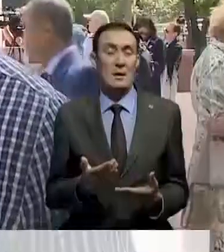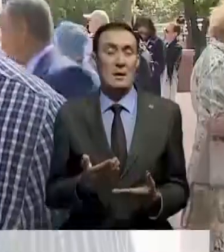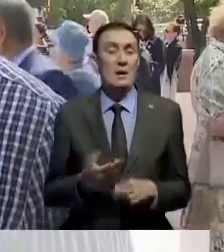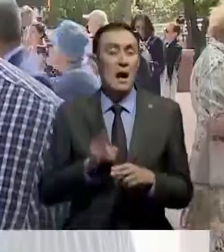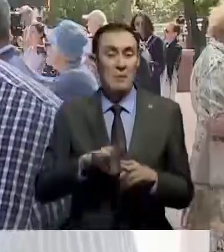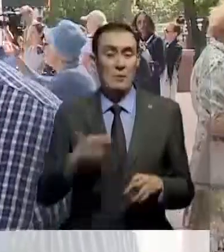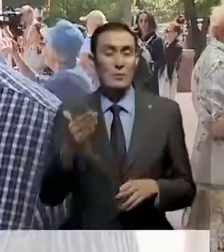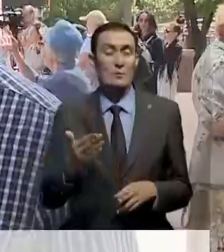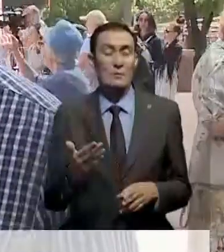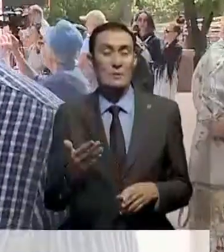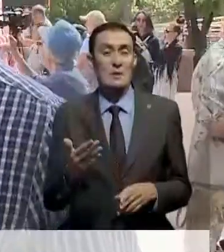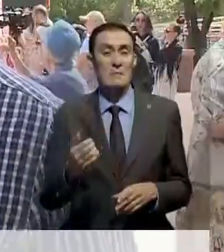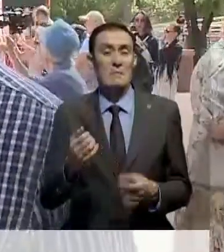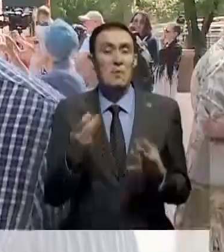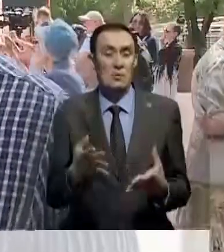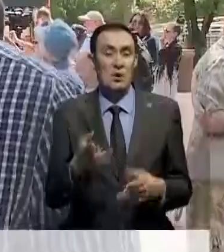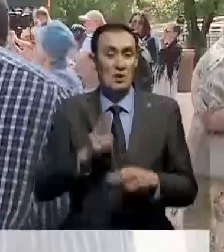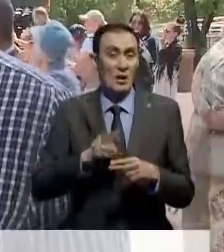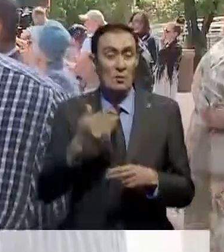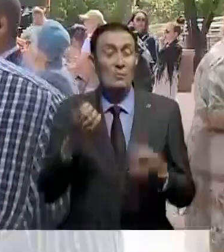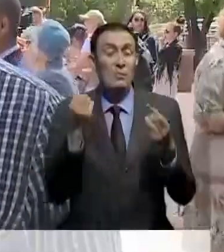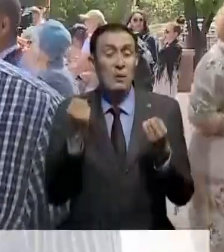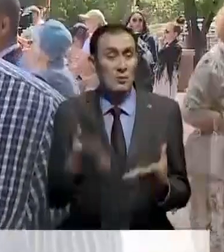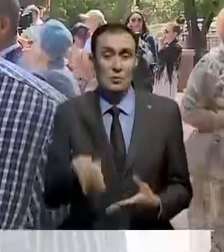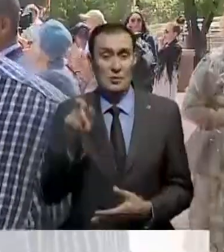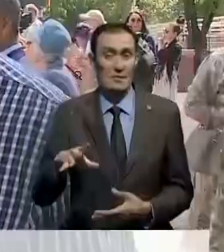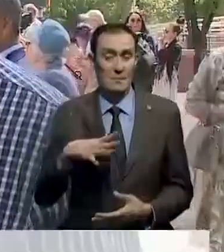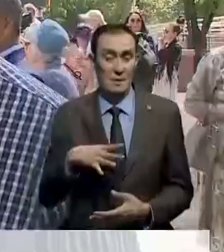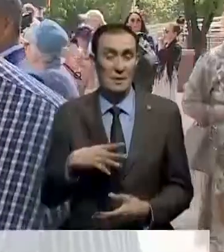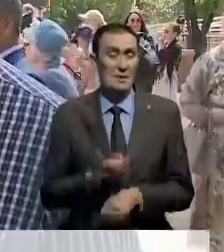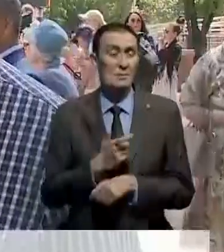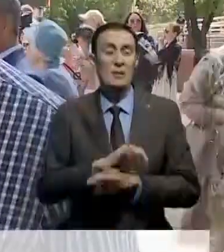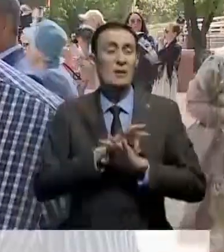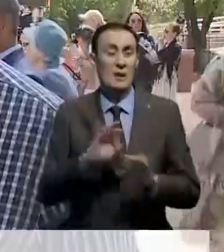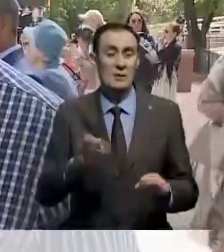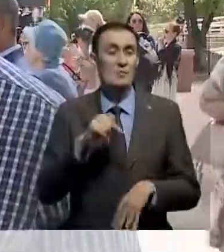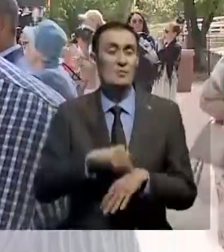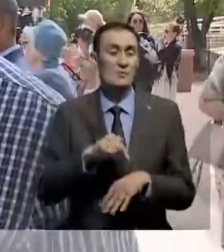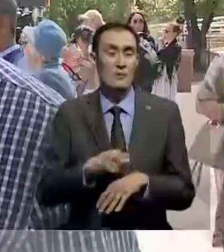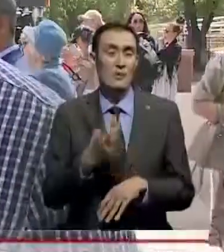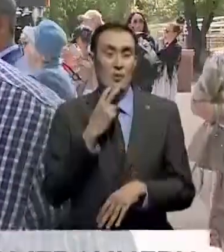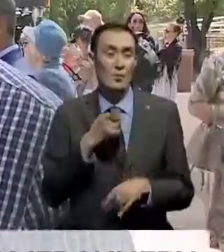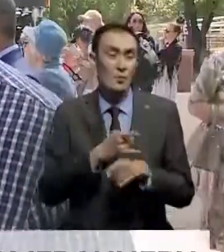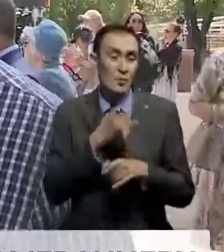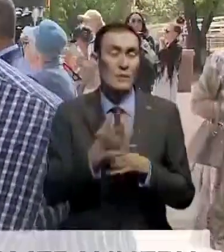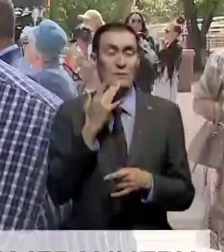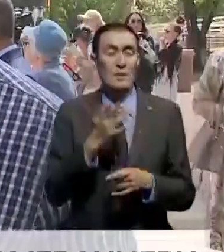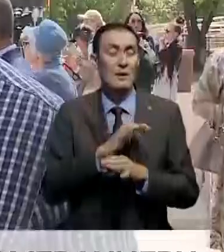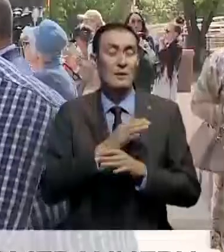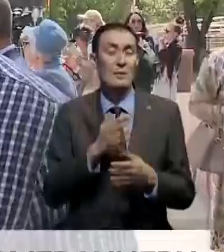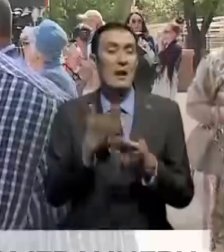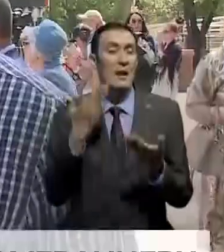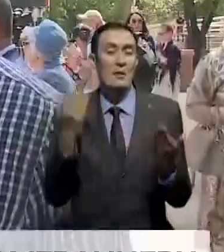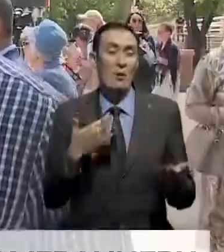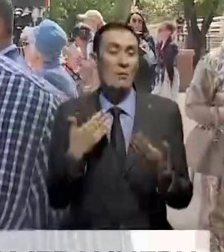он не памятник сам себе. Он абсолютно простой человек с обалденным чувством юмора, легко идущий на любой